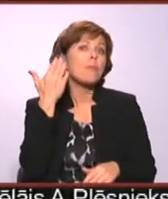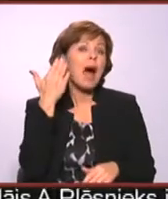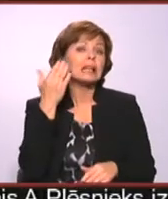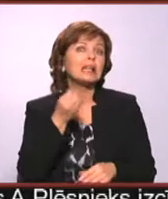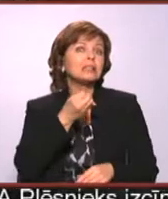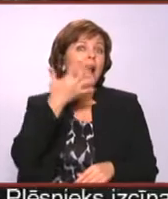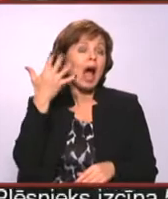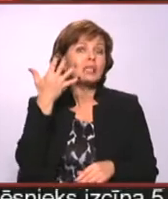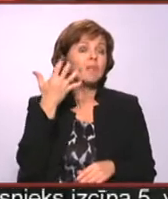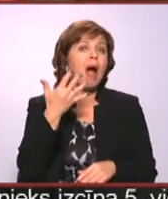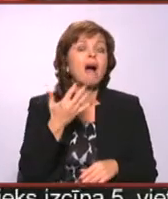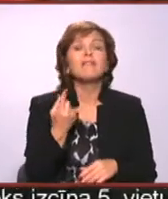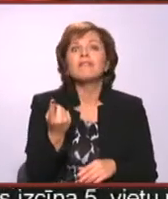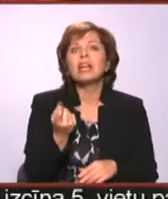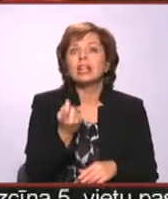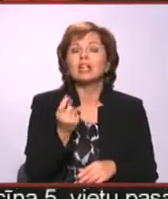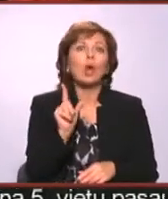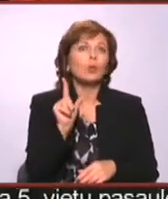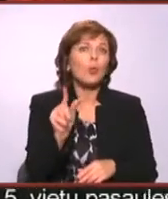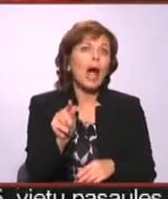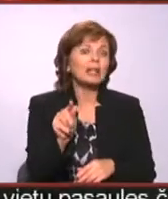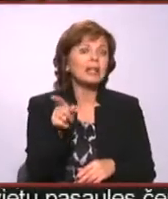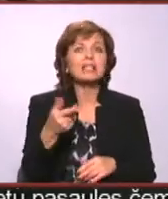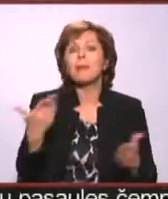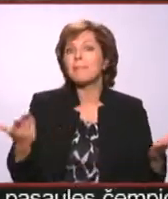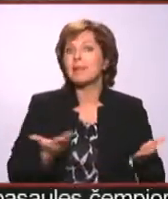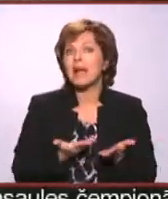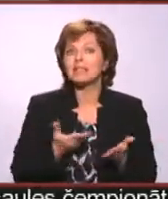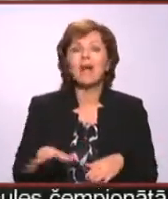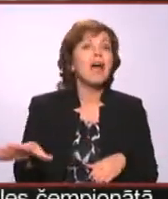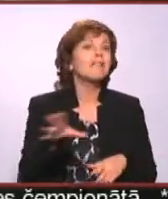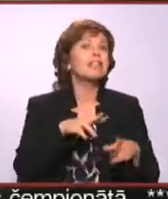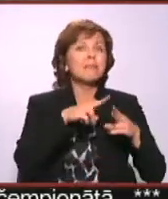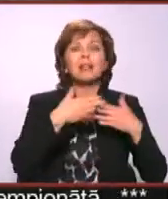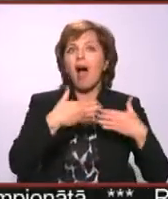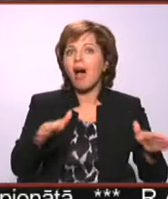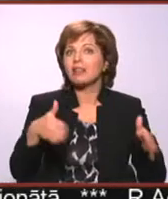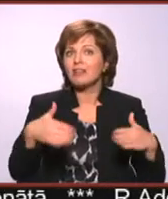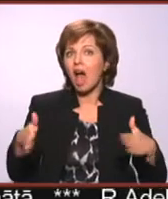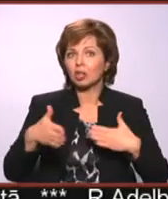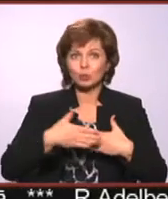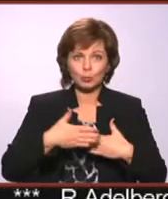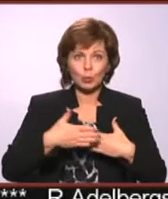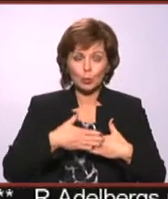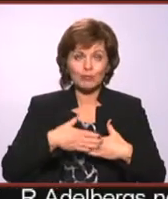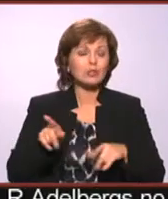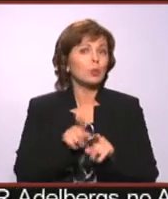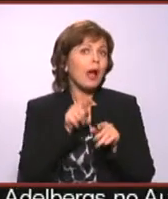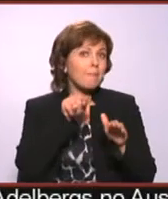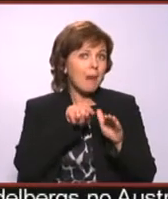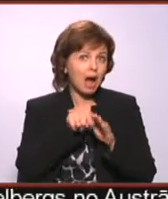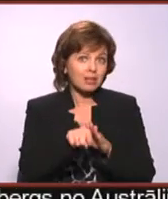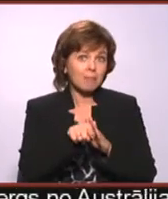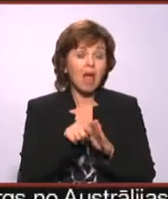doties vēsturiskā piedzīvojumā. Šonakt pilī atvērts visas durvis un visi pagrabi. Daudz neko